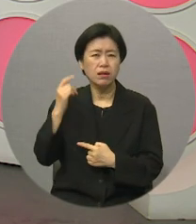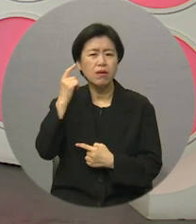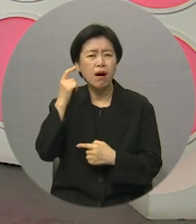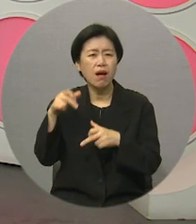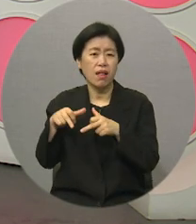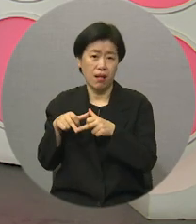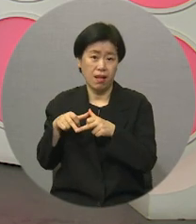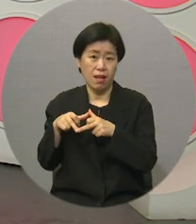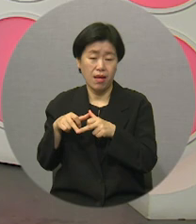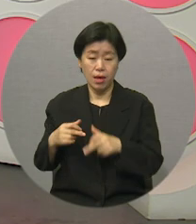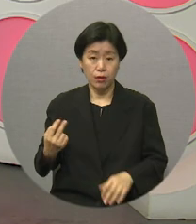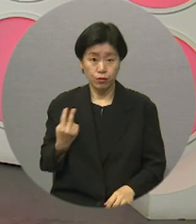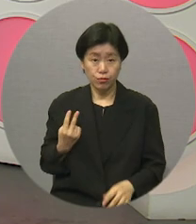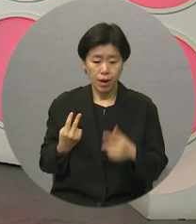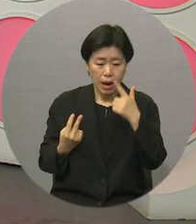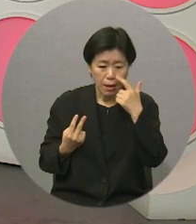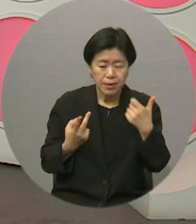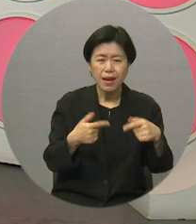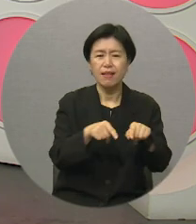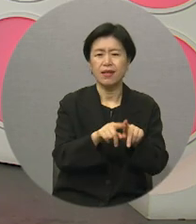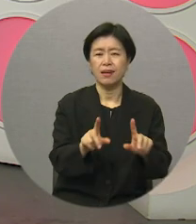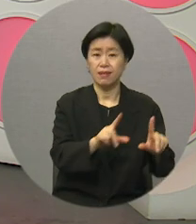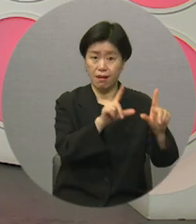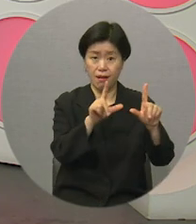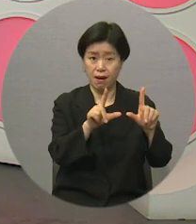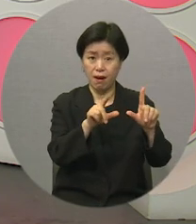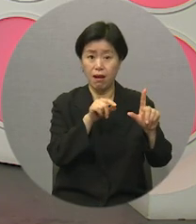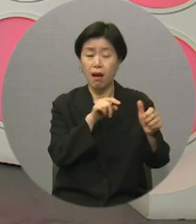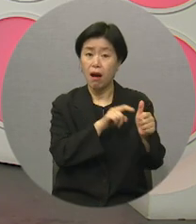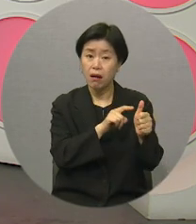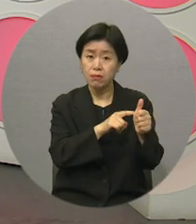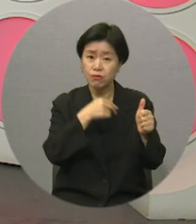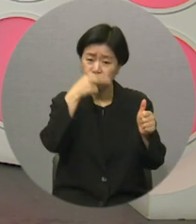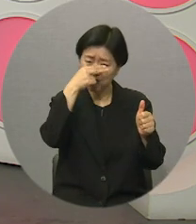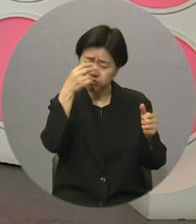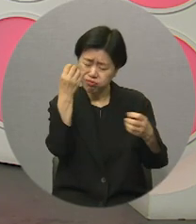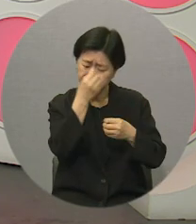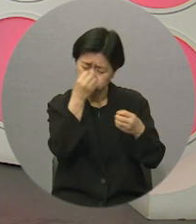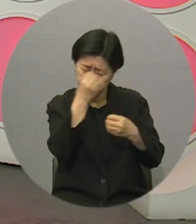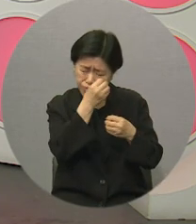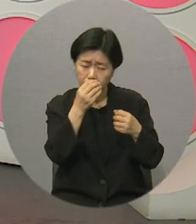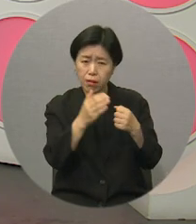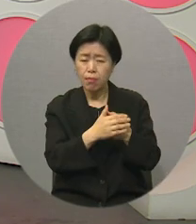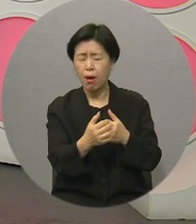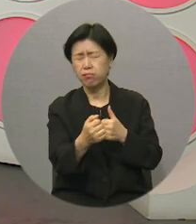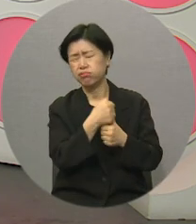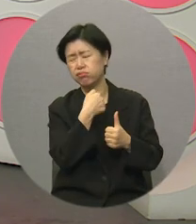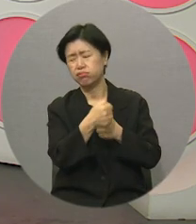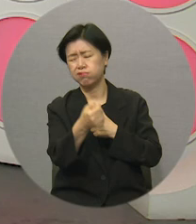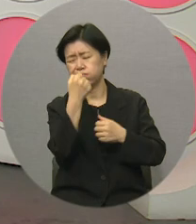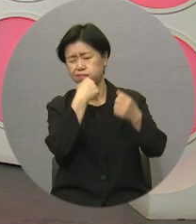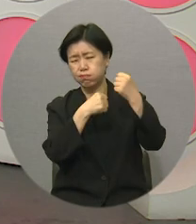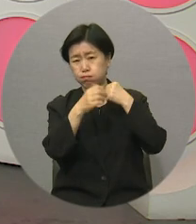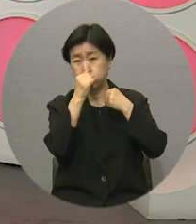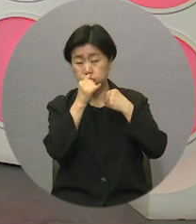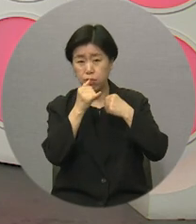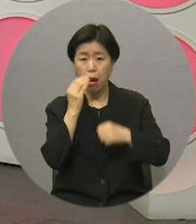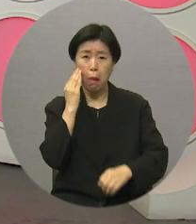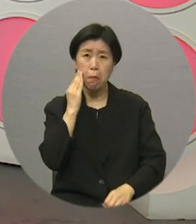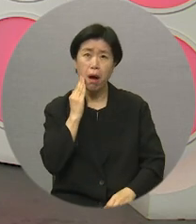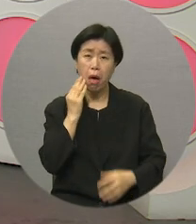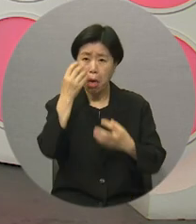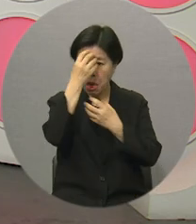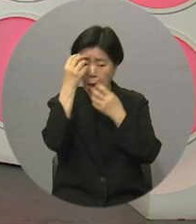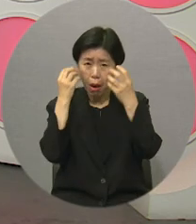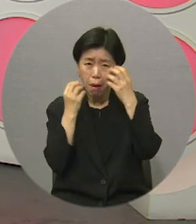아버지는 술에 취해 폭언과 폭행을 일삼았고 친구들은 멍투성인 저를 얼룩이라고 놀렸습니다.